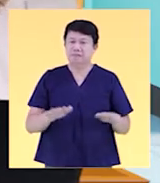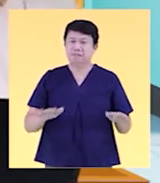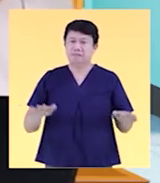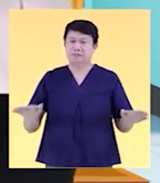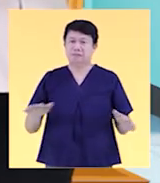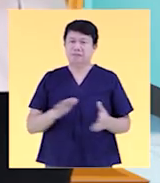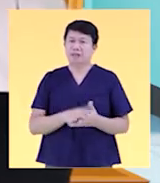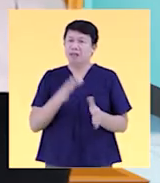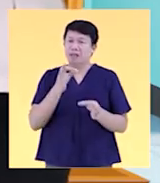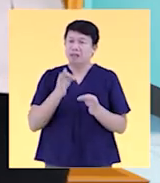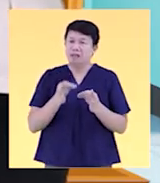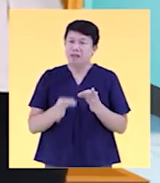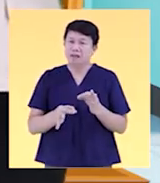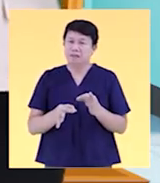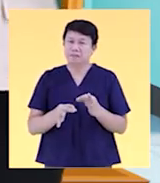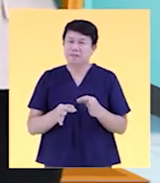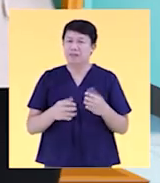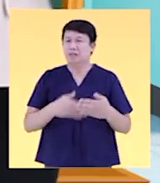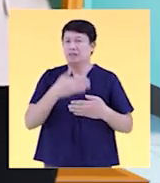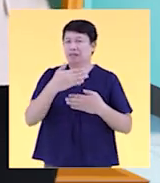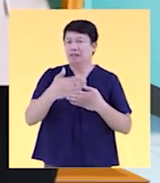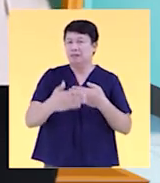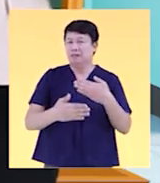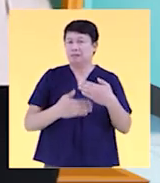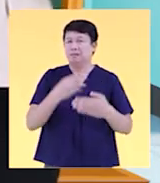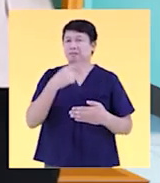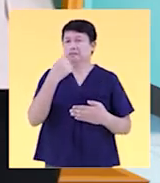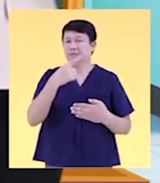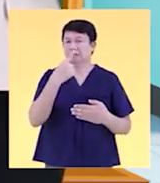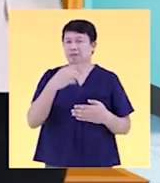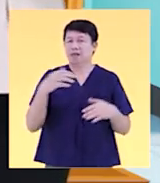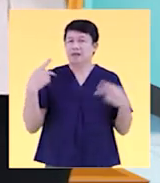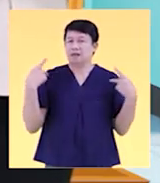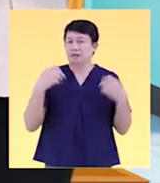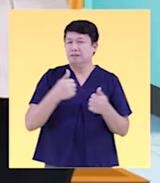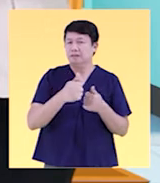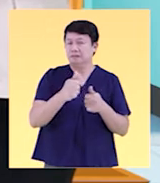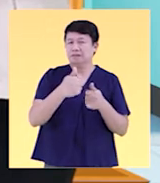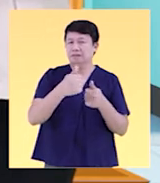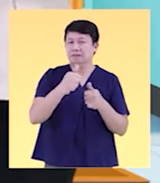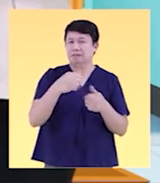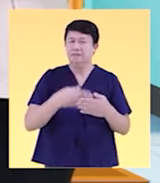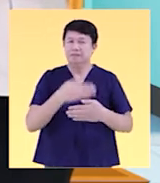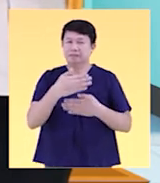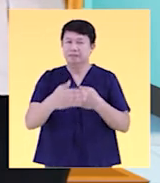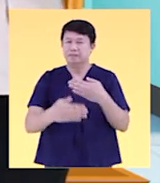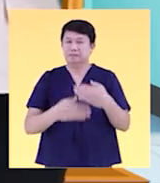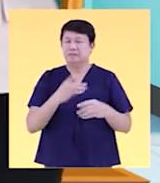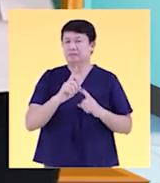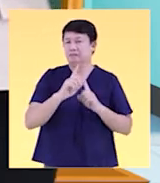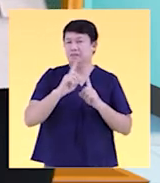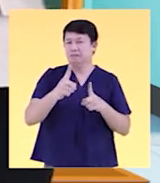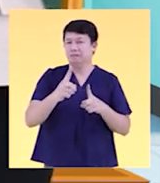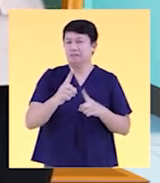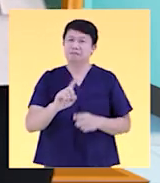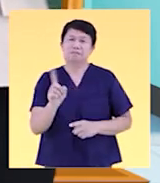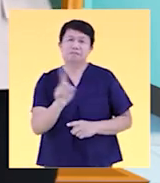Mga bata, kapag sinabing sistematiko, may sinusunod na steps o hakbang sa